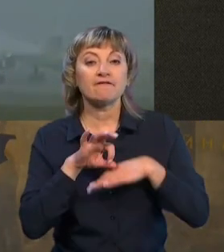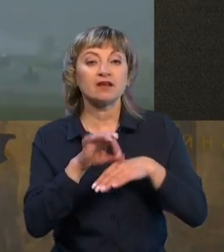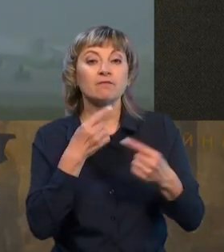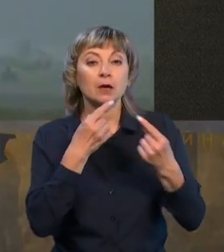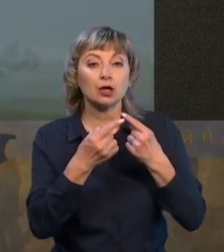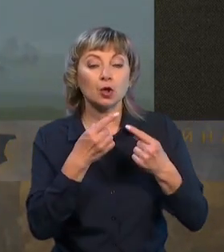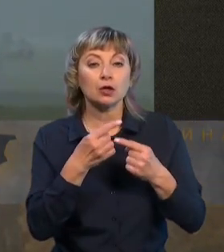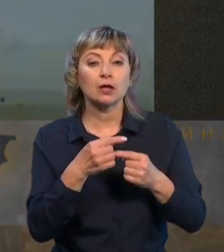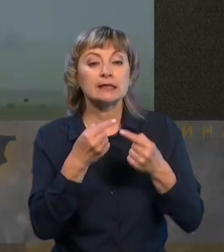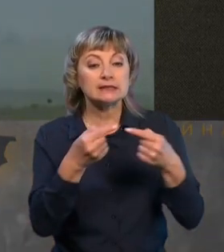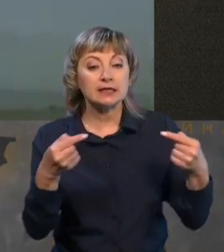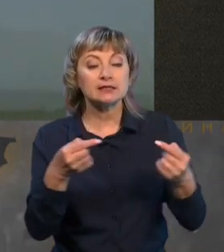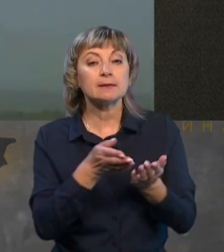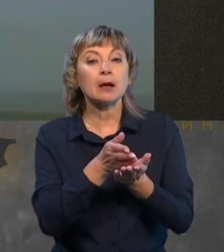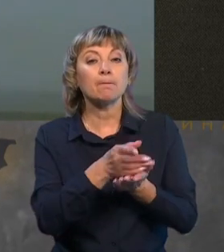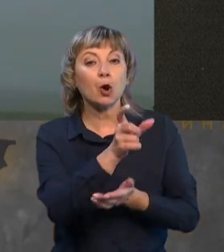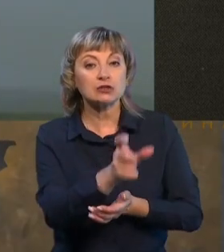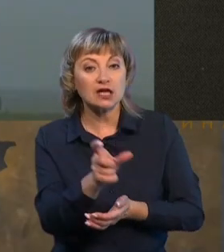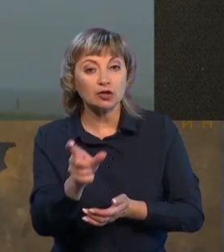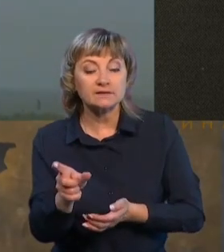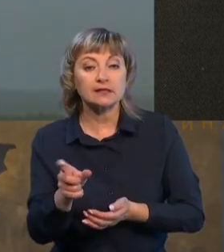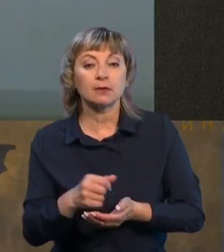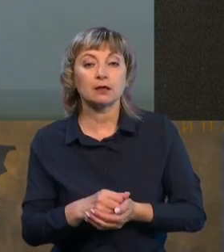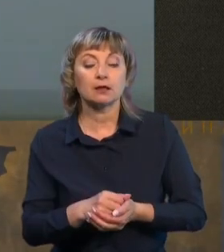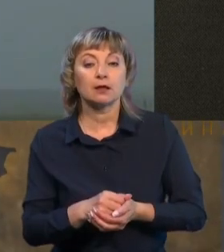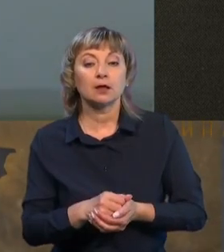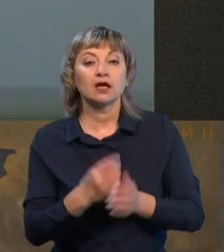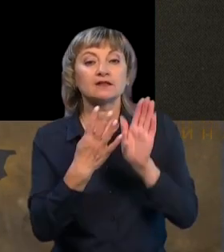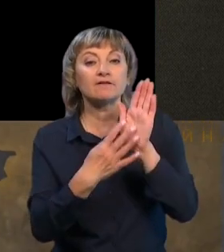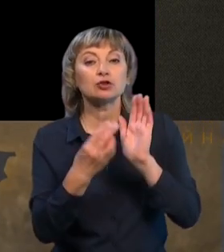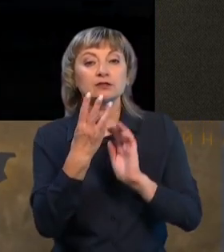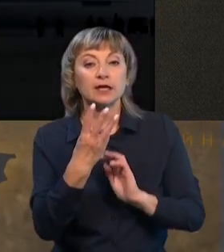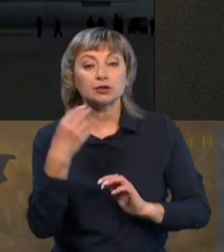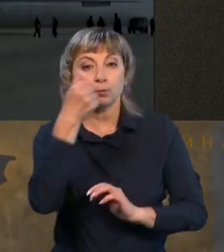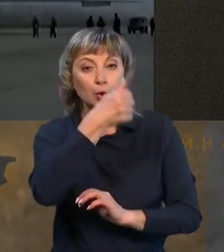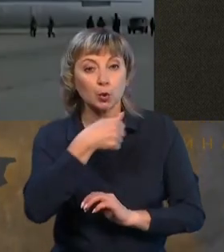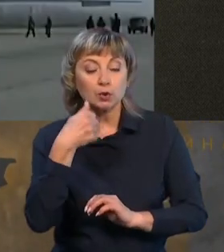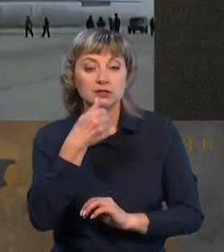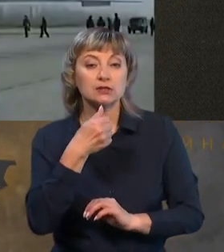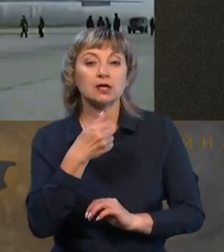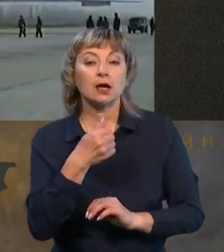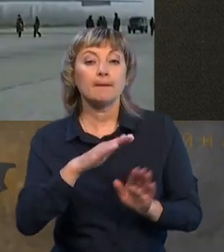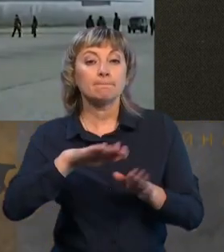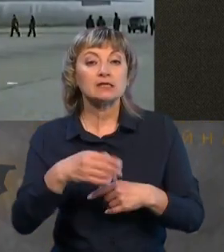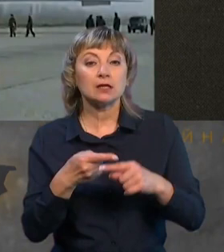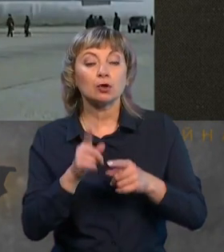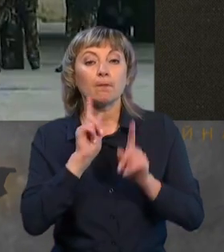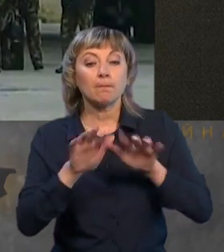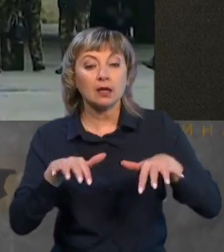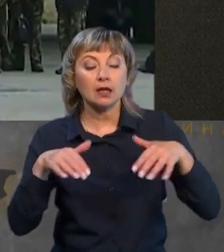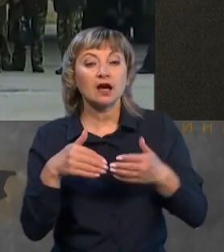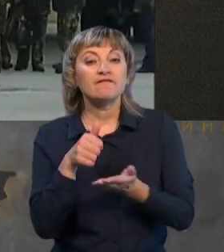з різними посадовцями і в 93-му році після того як парламент